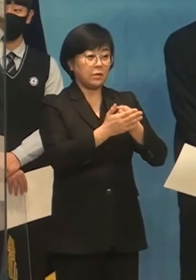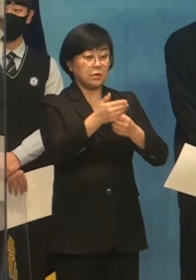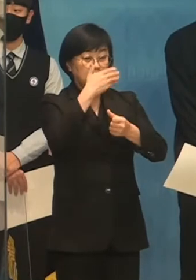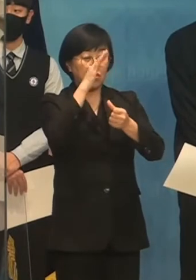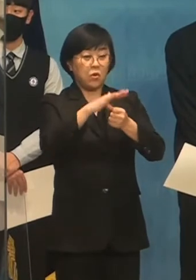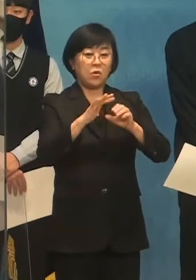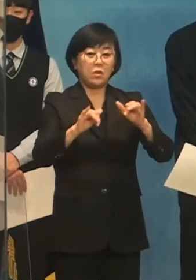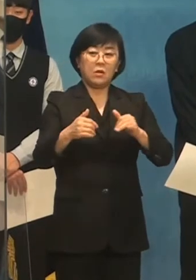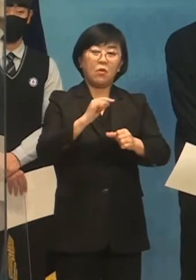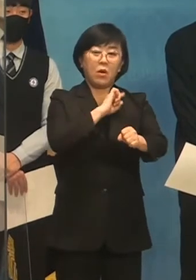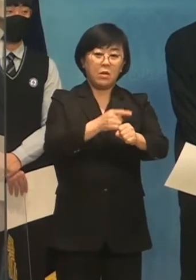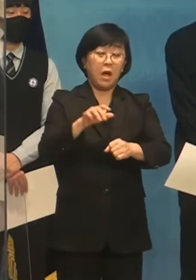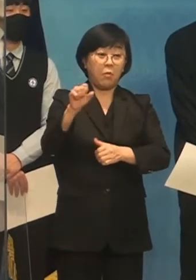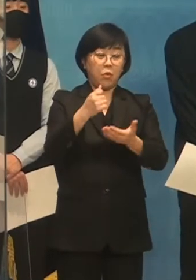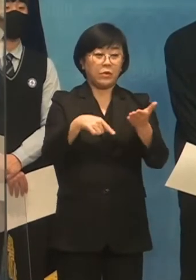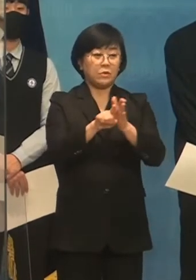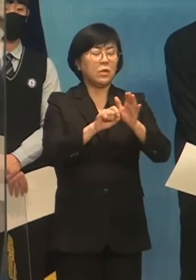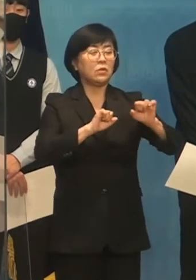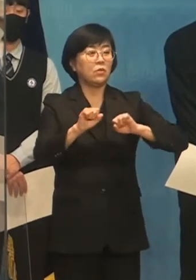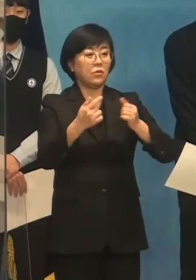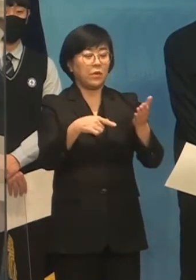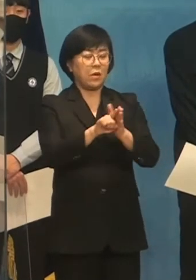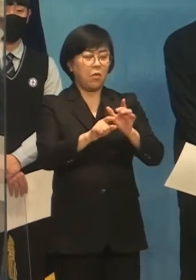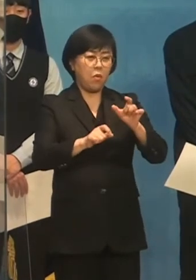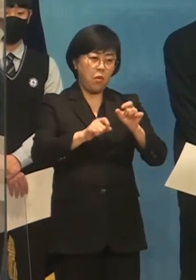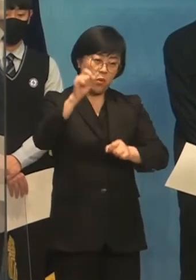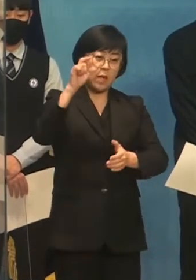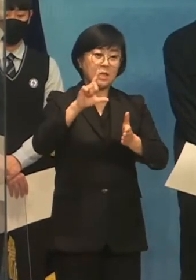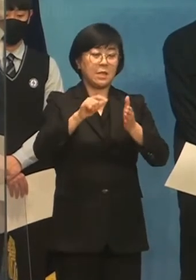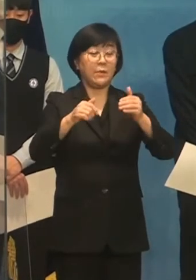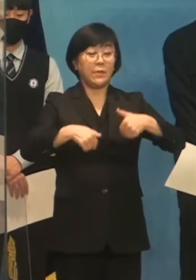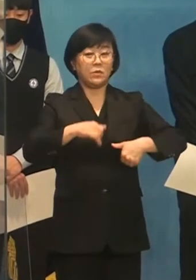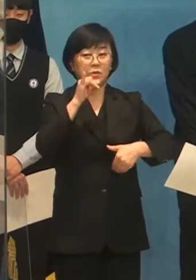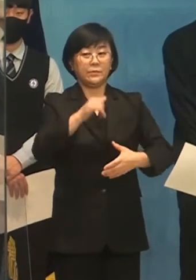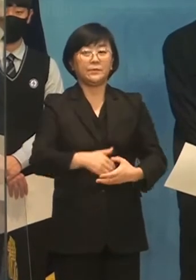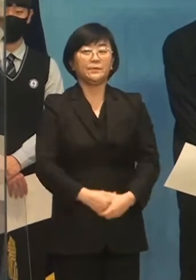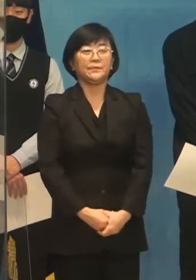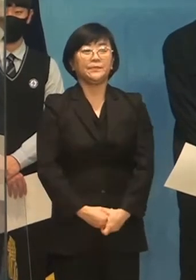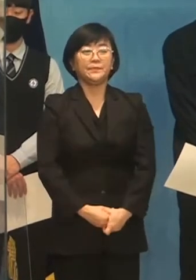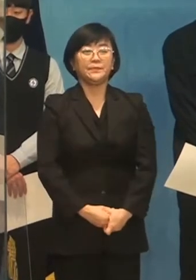당원으로서 권리 확보와 활동을 위해 오랜 시간을 기다려왔습니다.